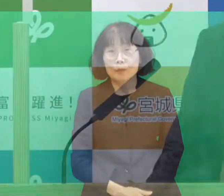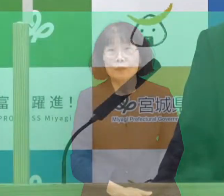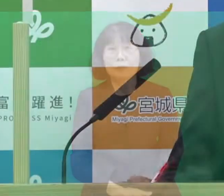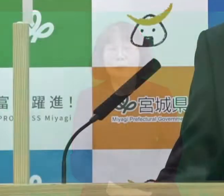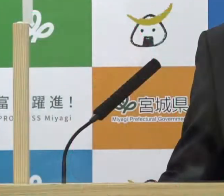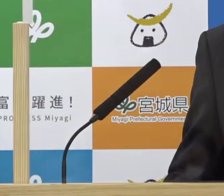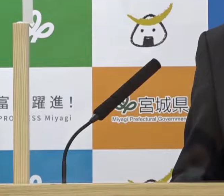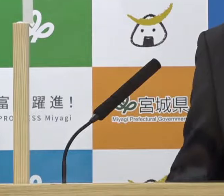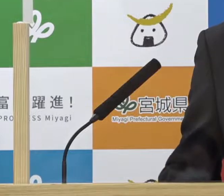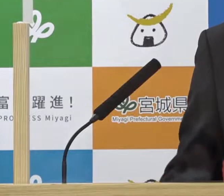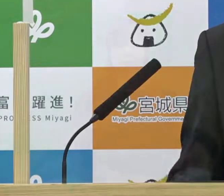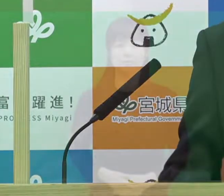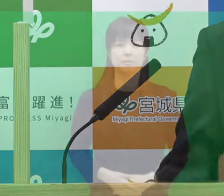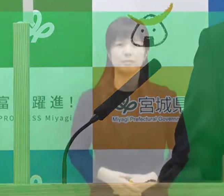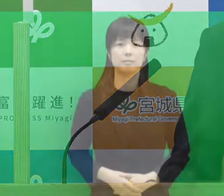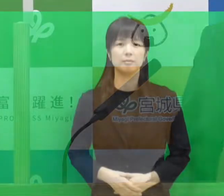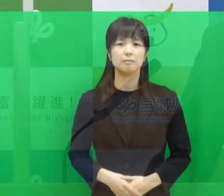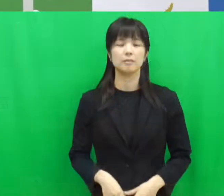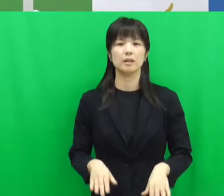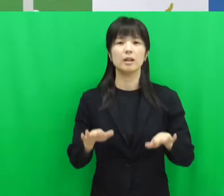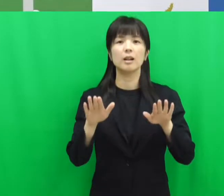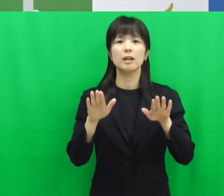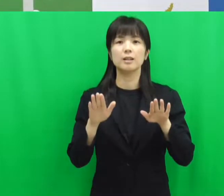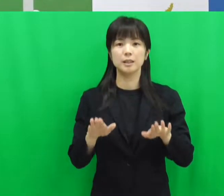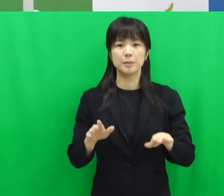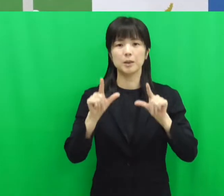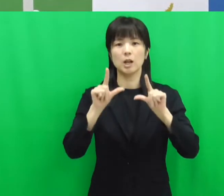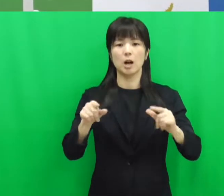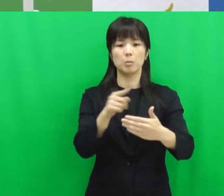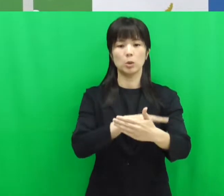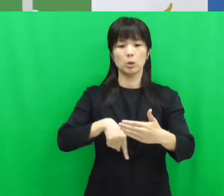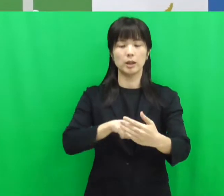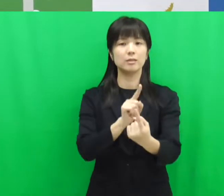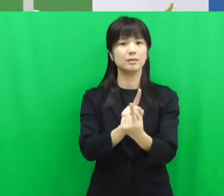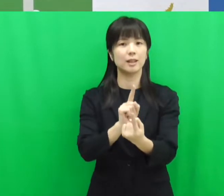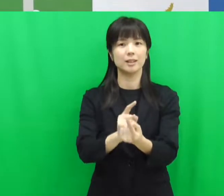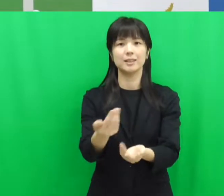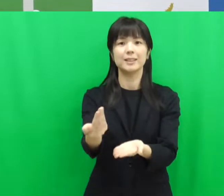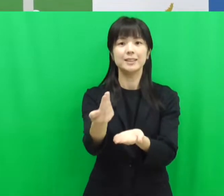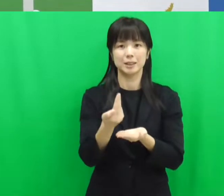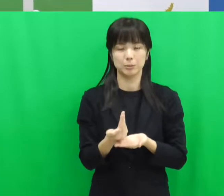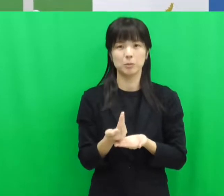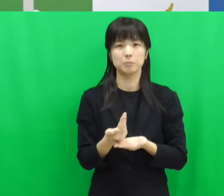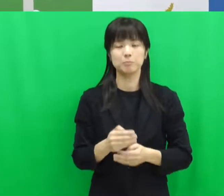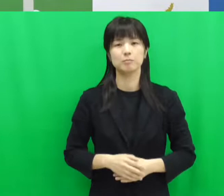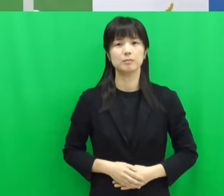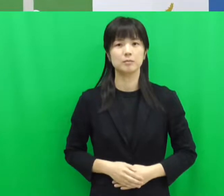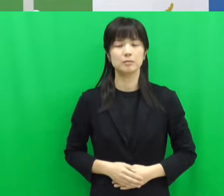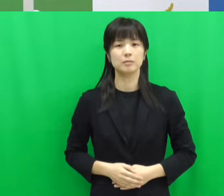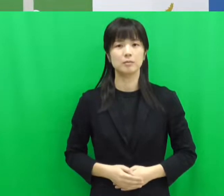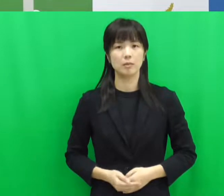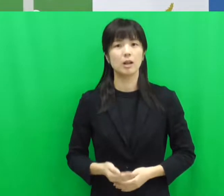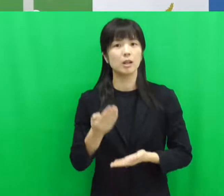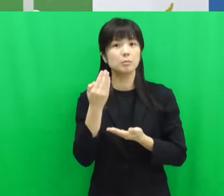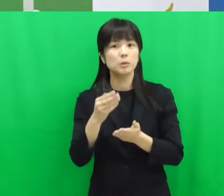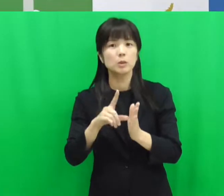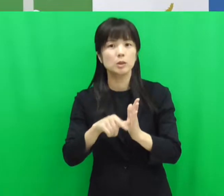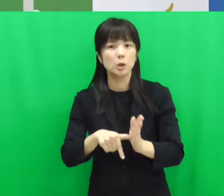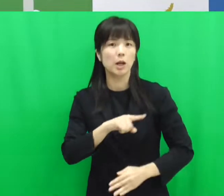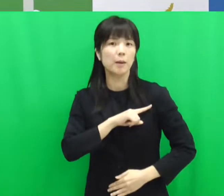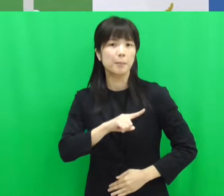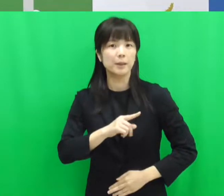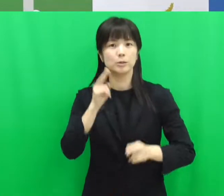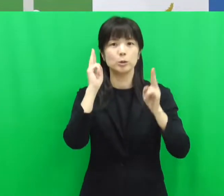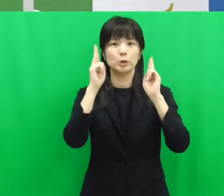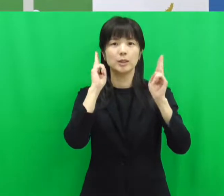ありがとうございました。ただいまの発表項目について質問をお受けしたいと思います。質問に対しましては、はじめに社名